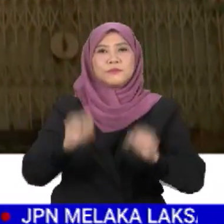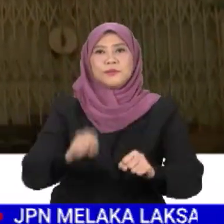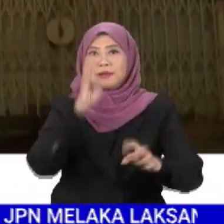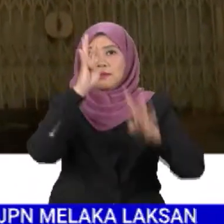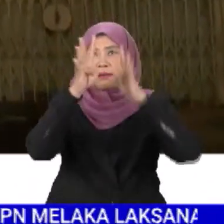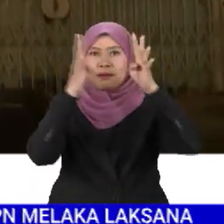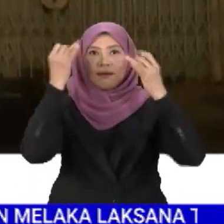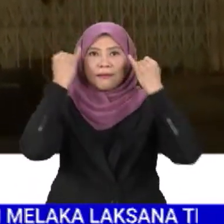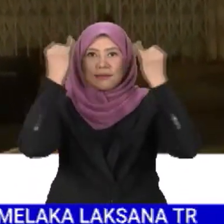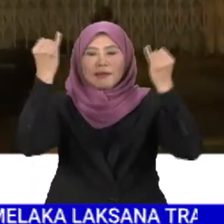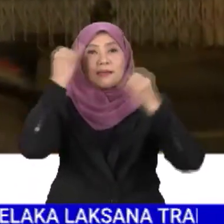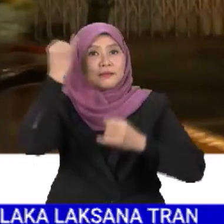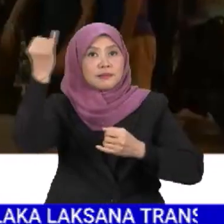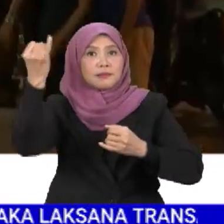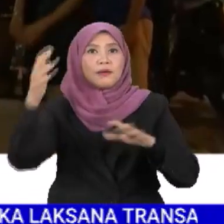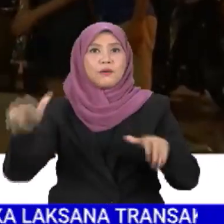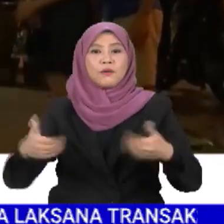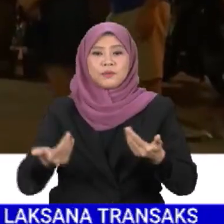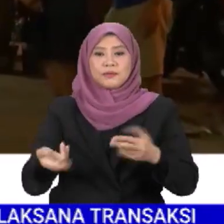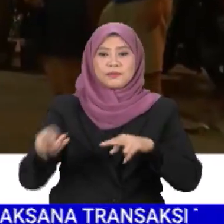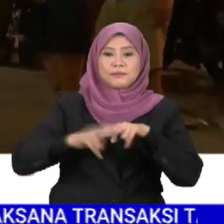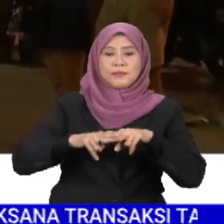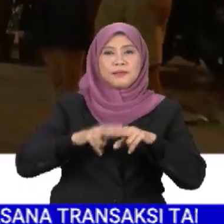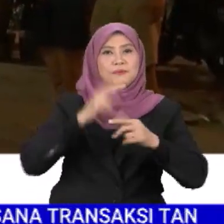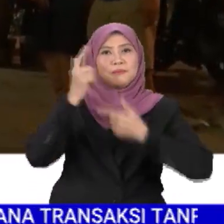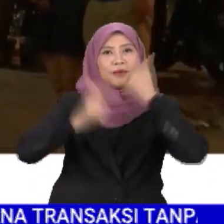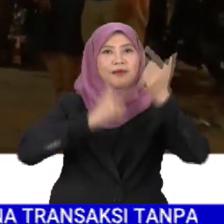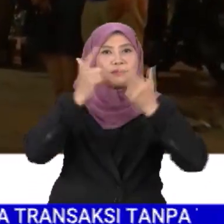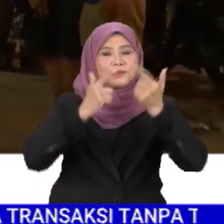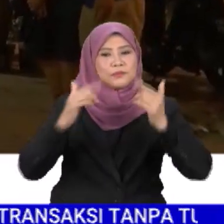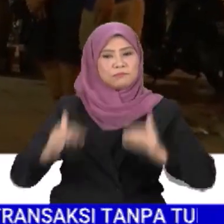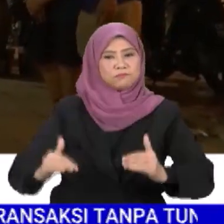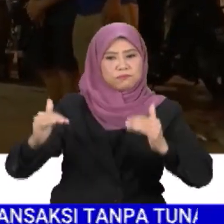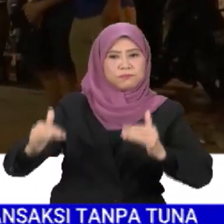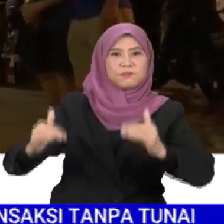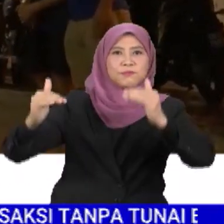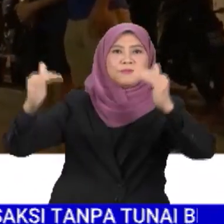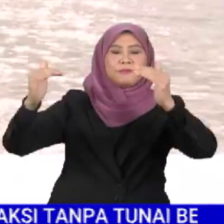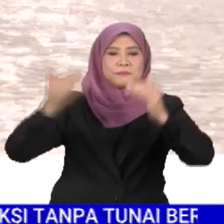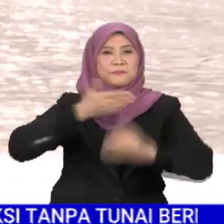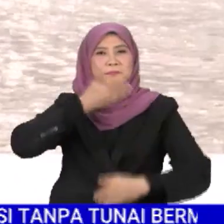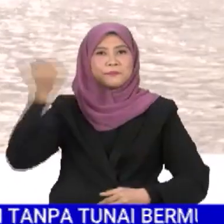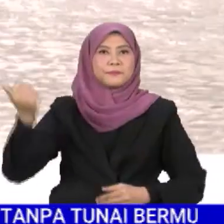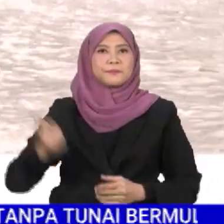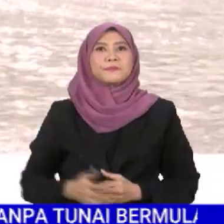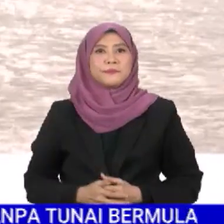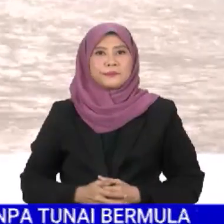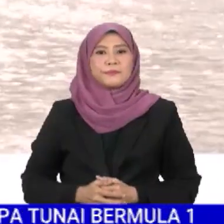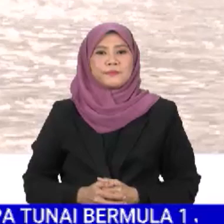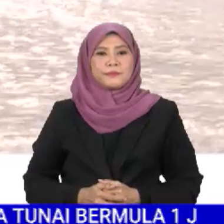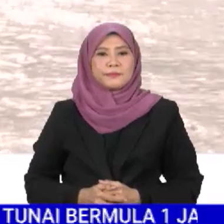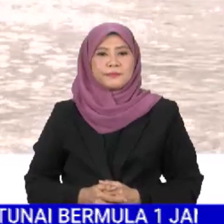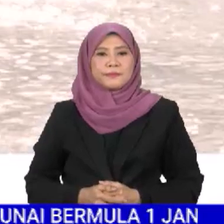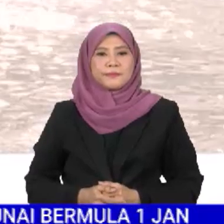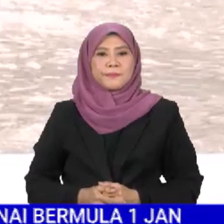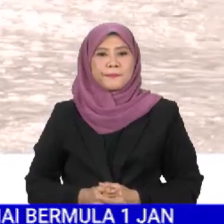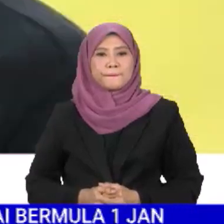baru untuk meningkatkan sektor pelancongan negeri ke tahap yang lebih tinggi.